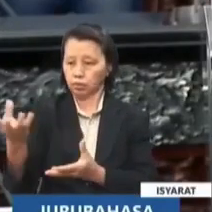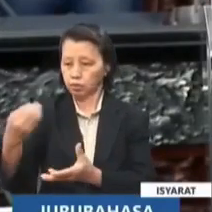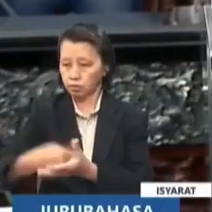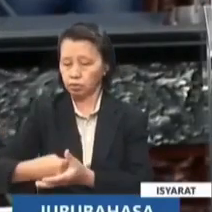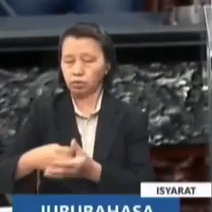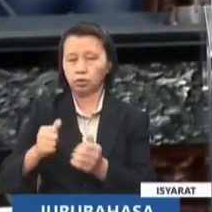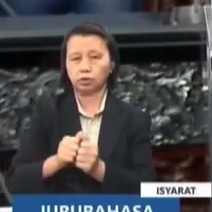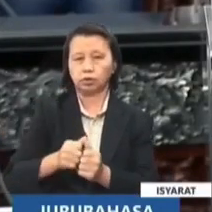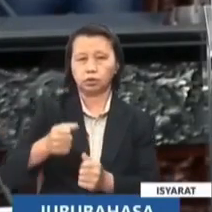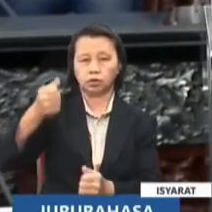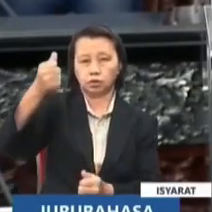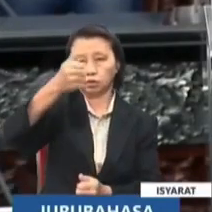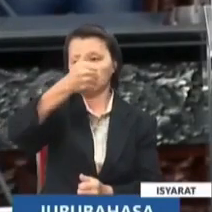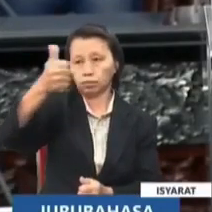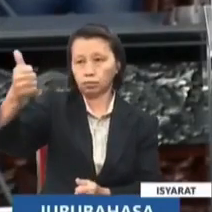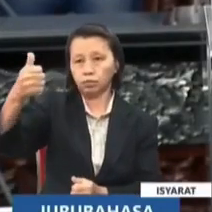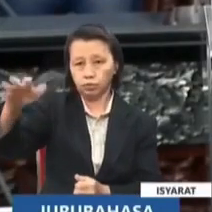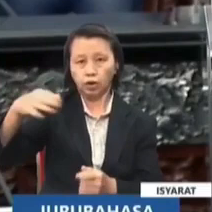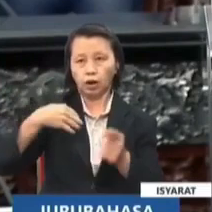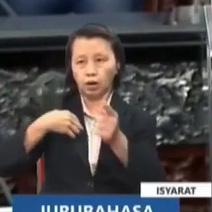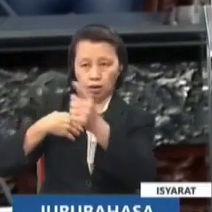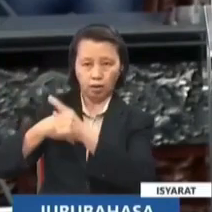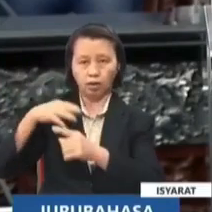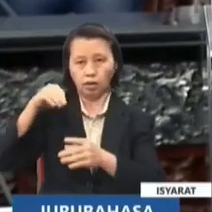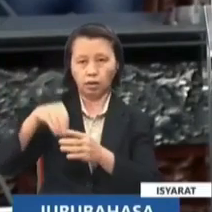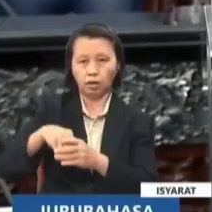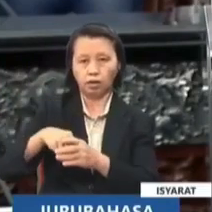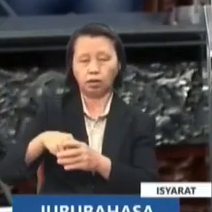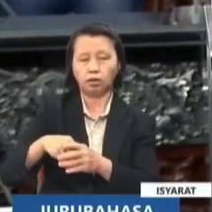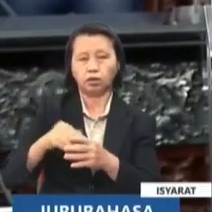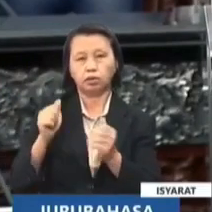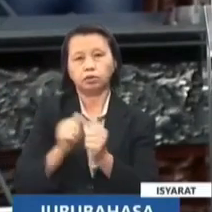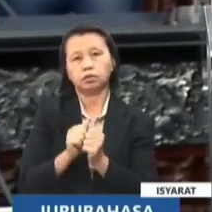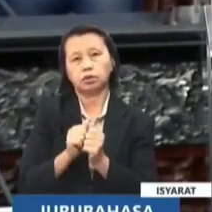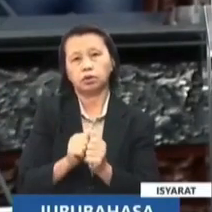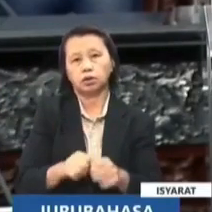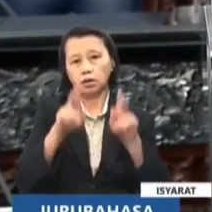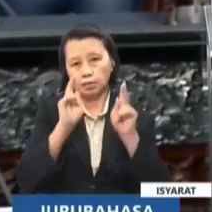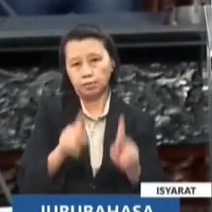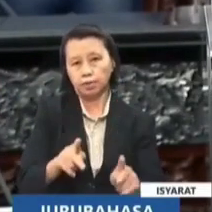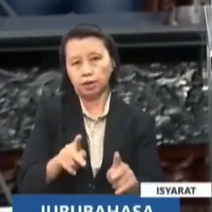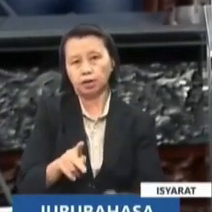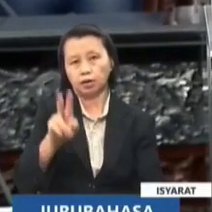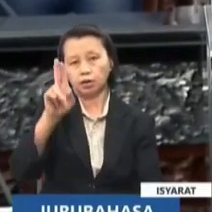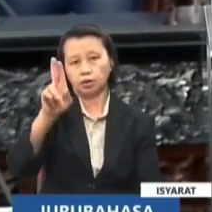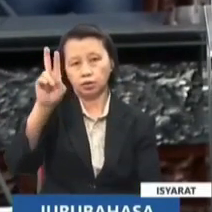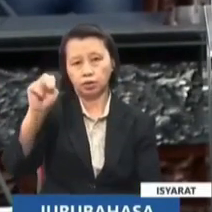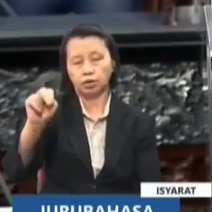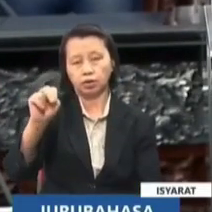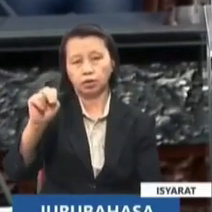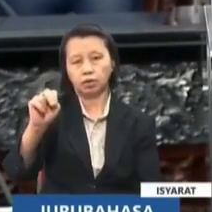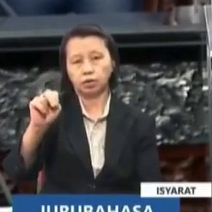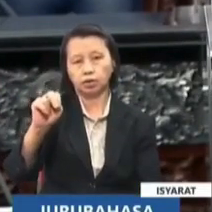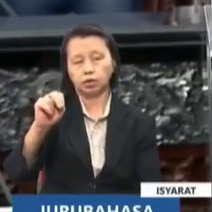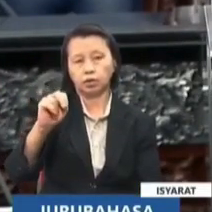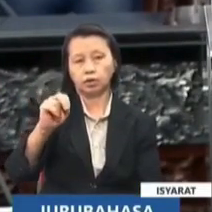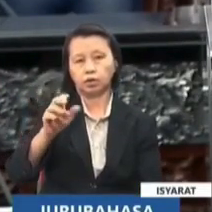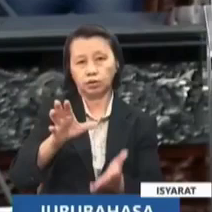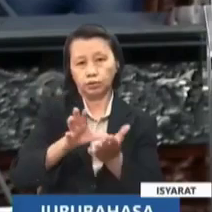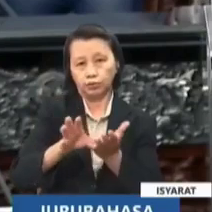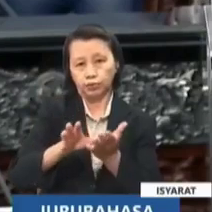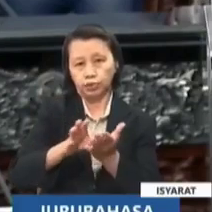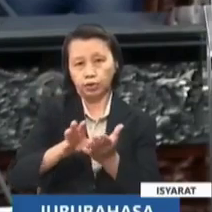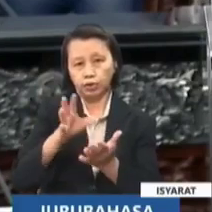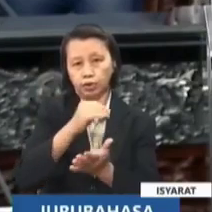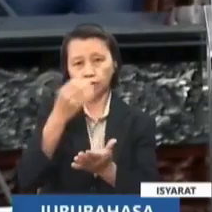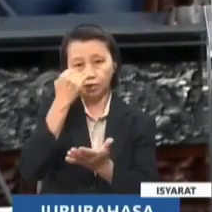pihak pemegang taruh telah diadakan, termasuk sesi libat urus dengan pihak United Nations Office on Drug and Crime